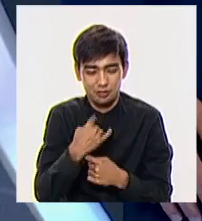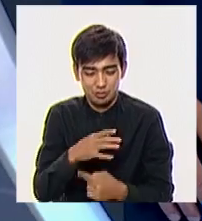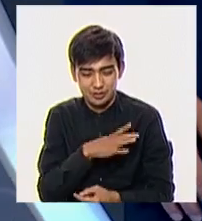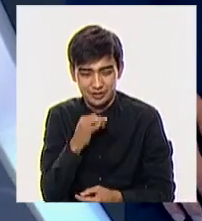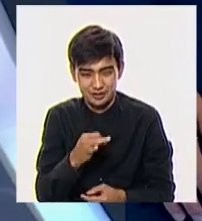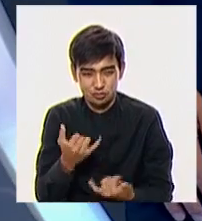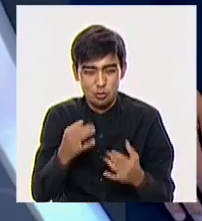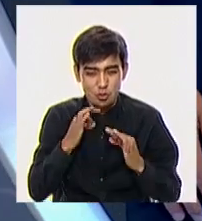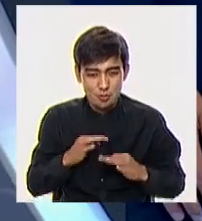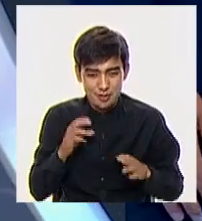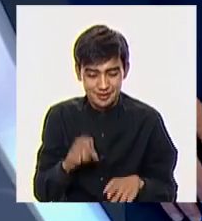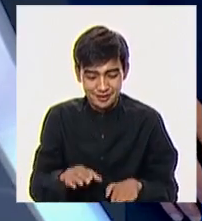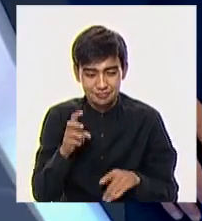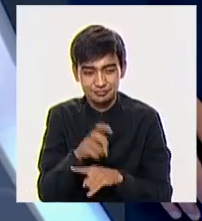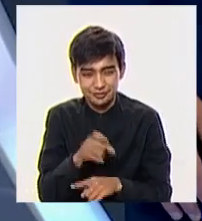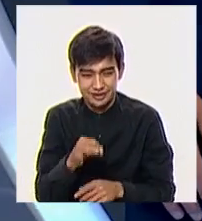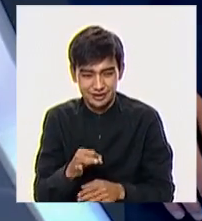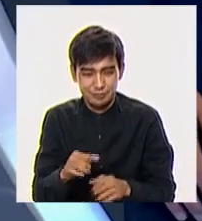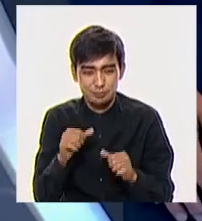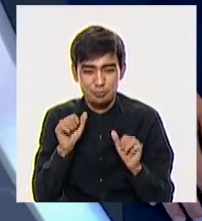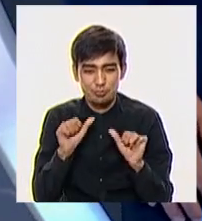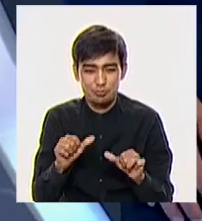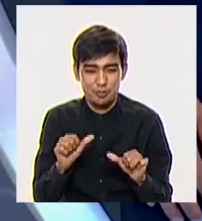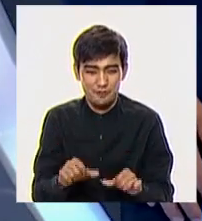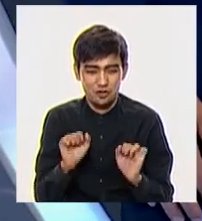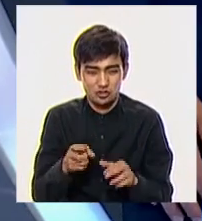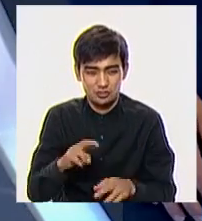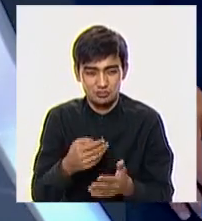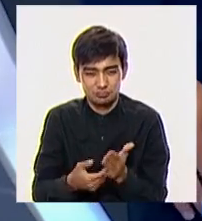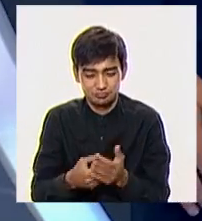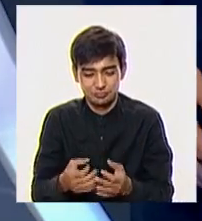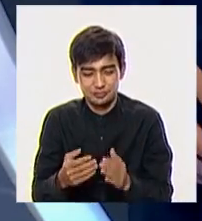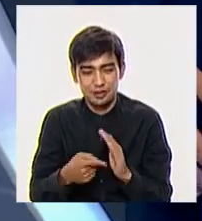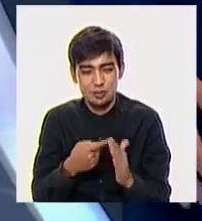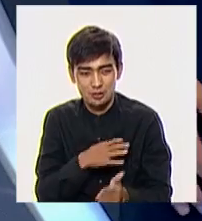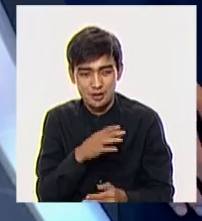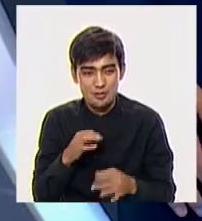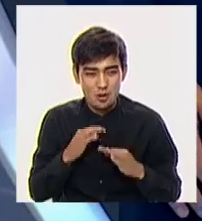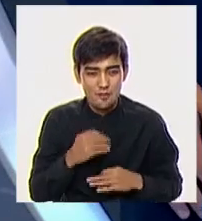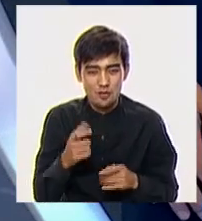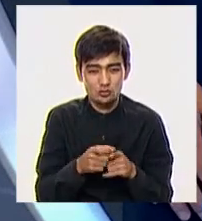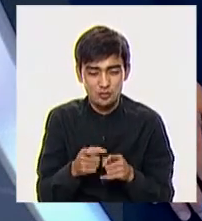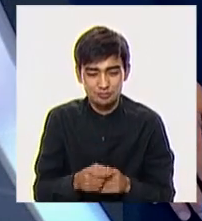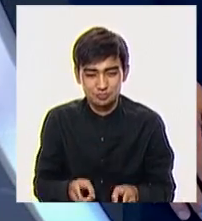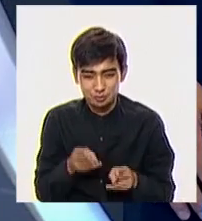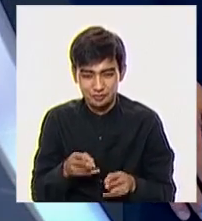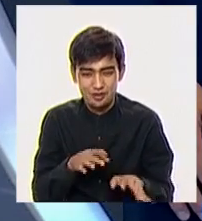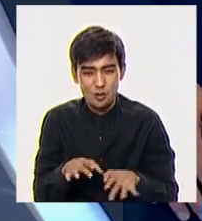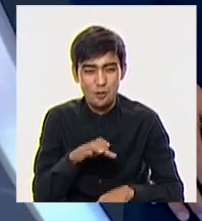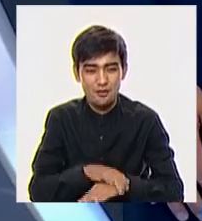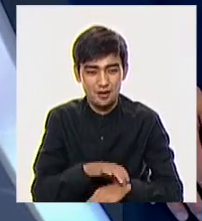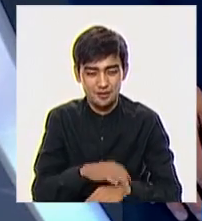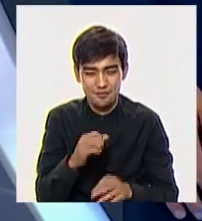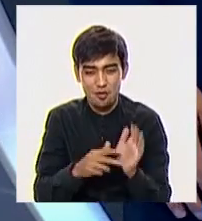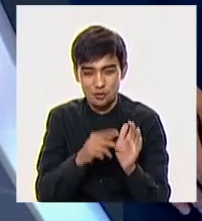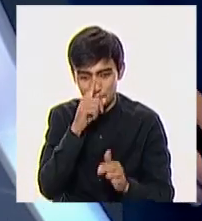прокуратура алдына жиналып, құқық қорғаушылардың түсінік берулерін талап етті. Сөздерінше, прокурорлар қылмыстық іске қатысты 8 айдан